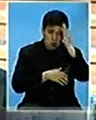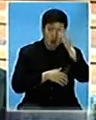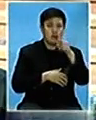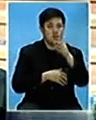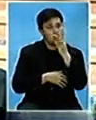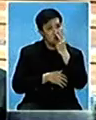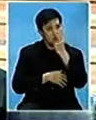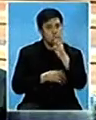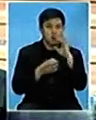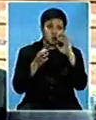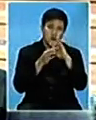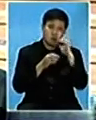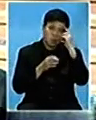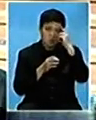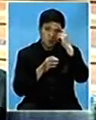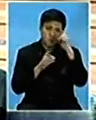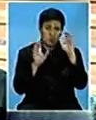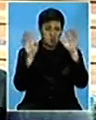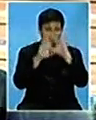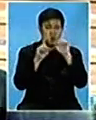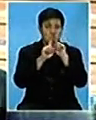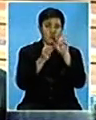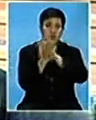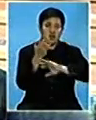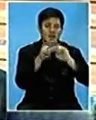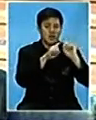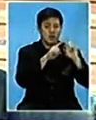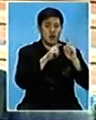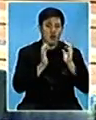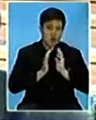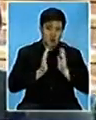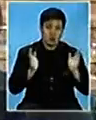อยดูแล้วกันว่าจะเกิดอะไรขึ้นเหมือนหลายประเทศครับขอบคุณครับท่านประธานครับ